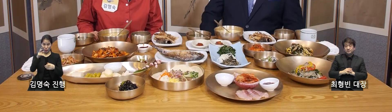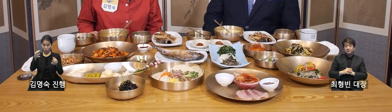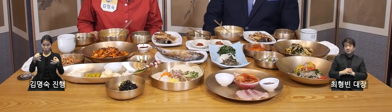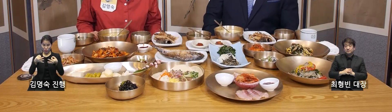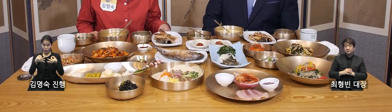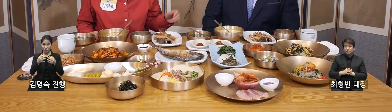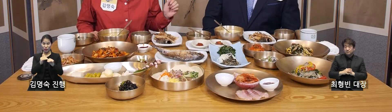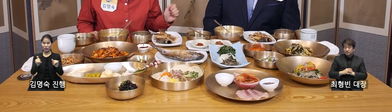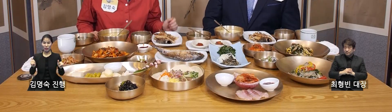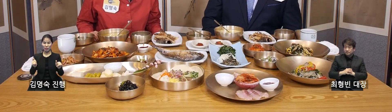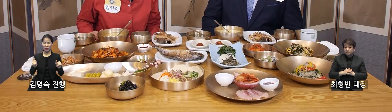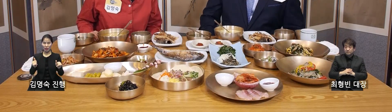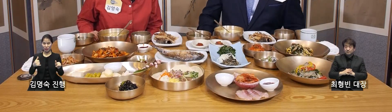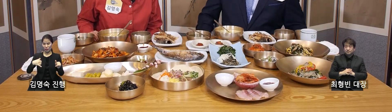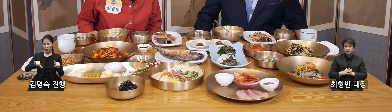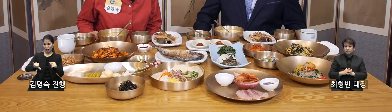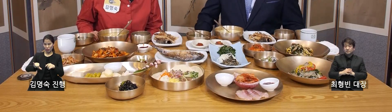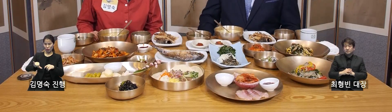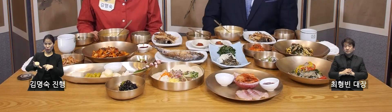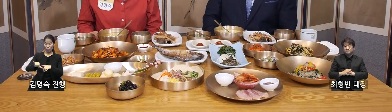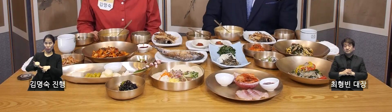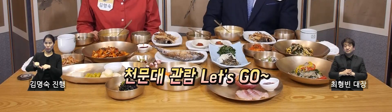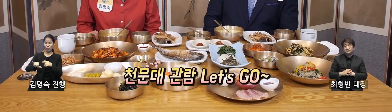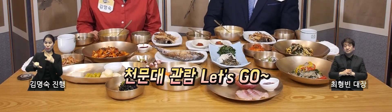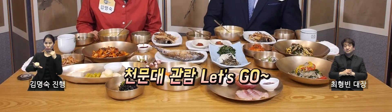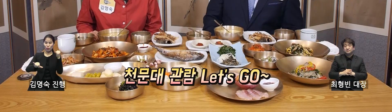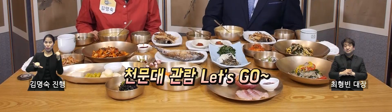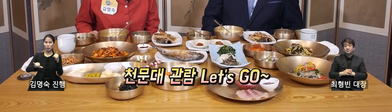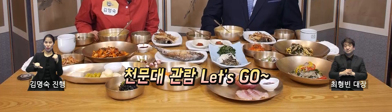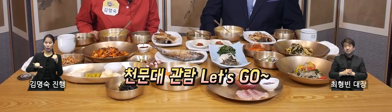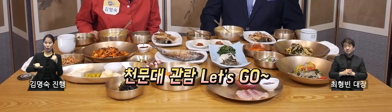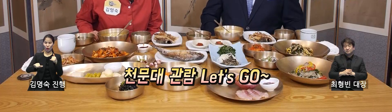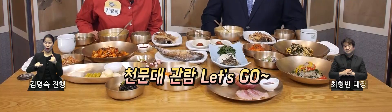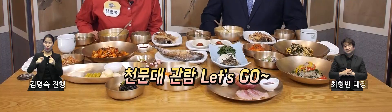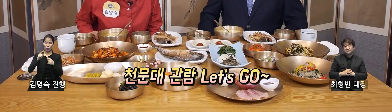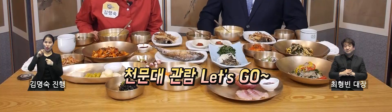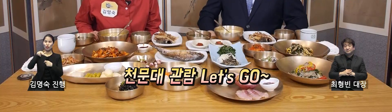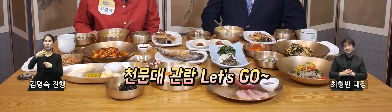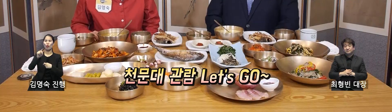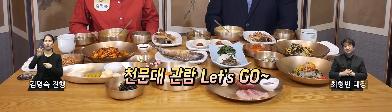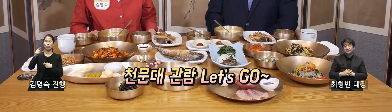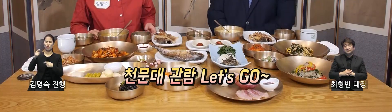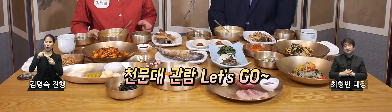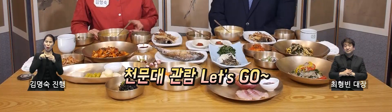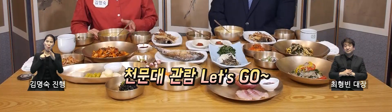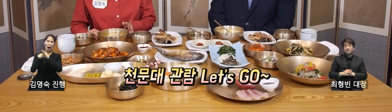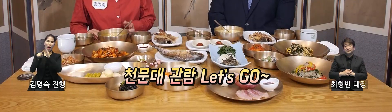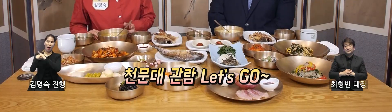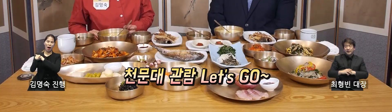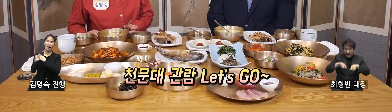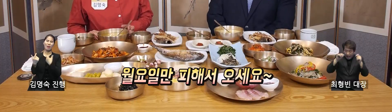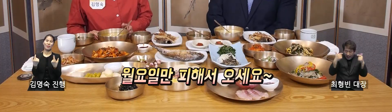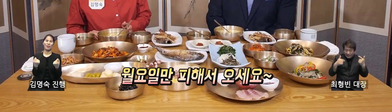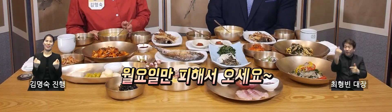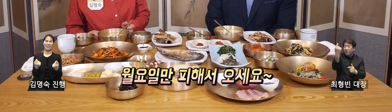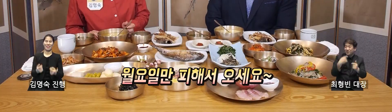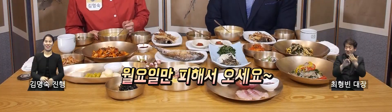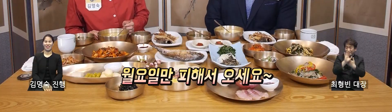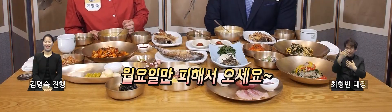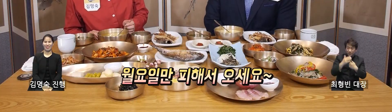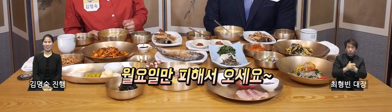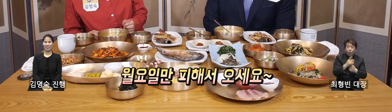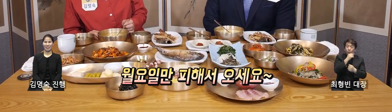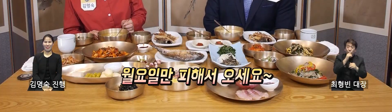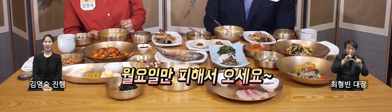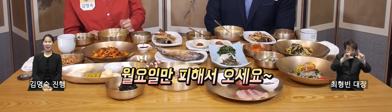스 첨 자들이나 아니면 그 자녀를 드신 분들이 당초문 들었 아까 걔 엉덩이 들어오시면 되구요 오류를